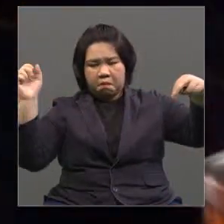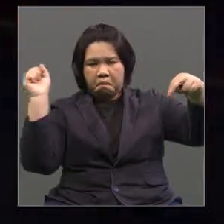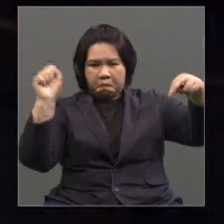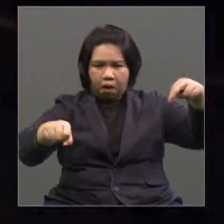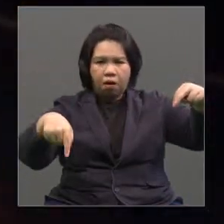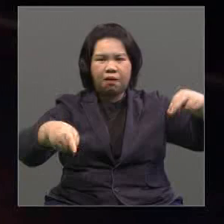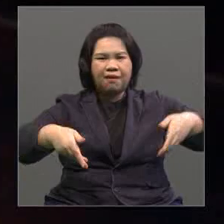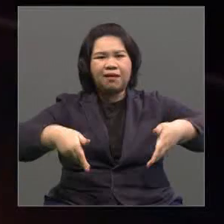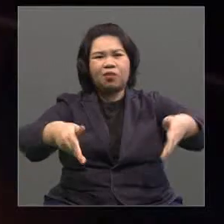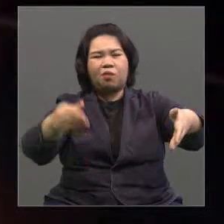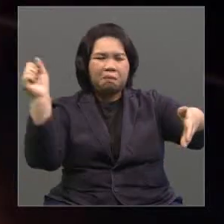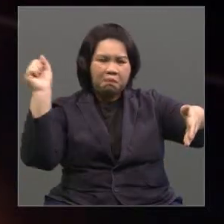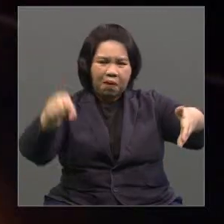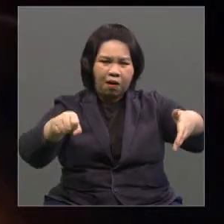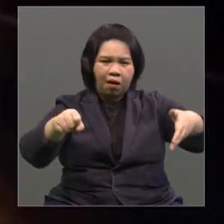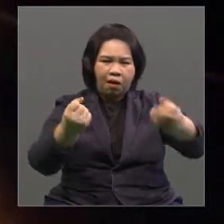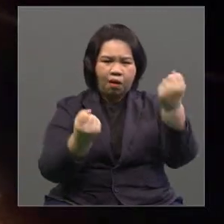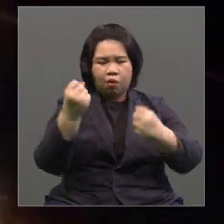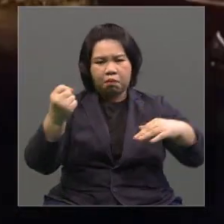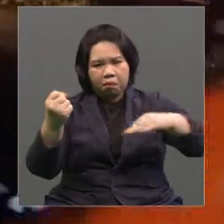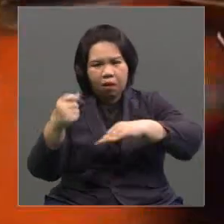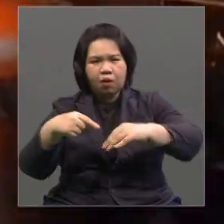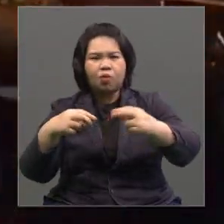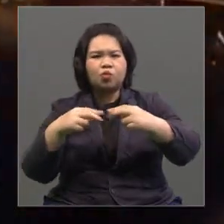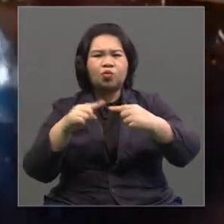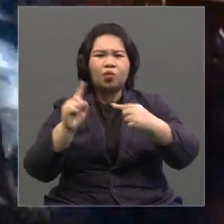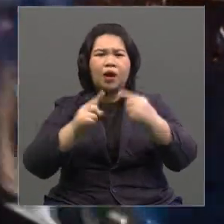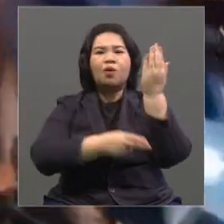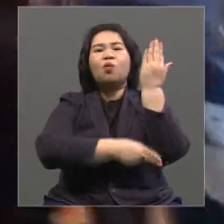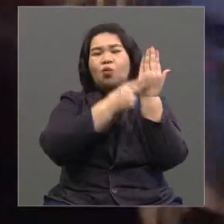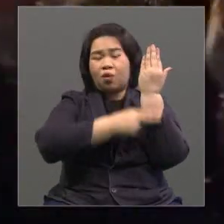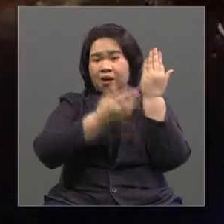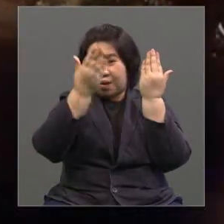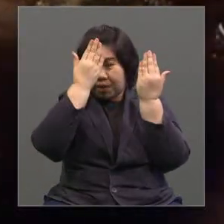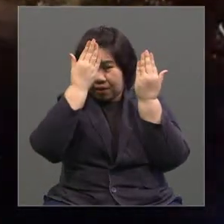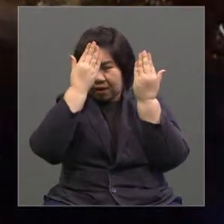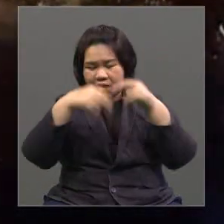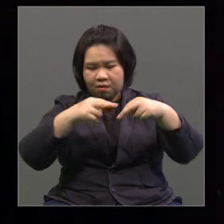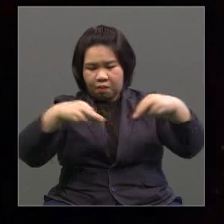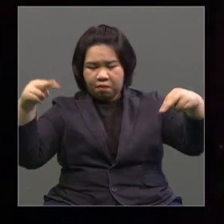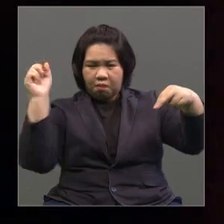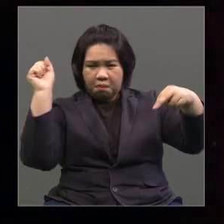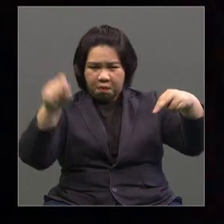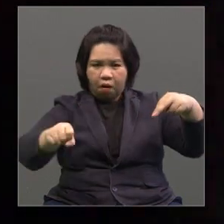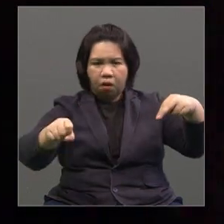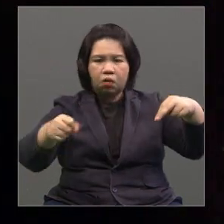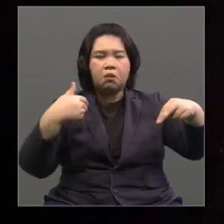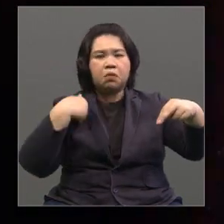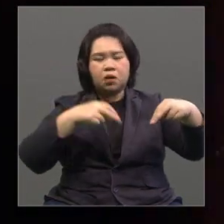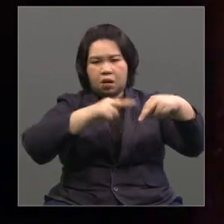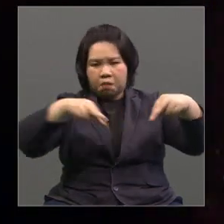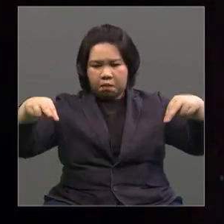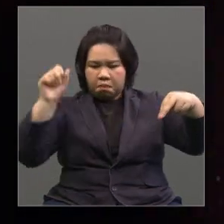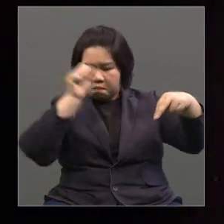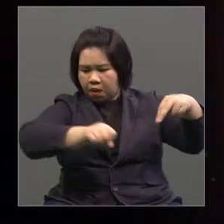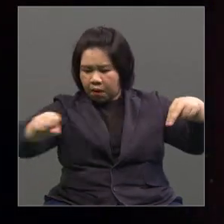องกะรนบริเวณทางโค้งหน้าโรงแรมเซ็นทรากะรนค่ะโดยมีเสาไฟล้มลงมาจำนวน6ต้นด้วยกัน